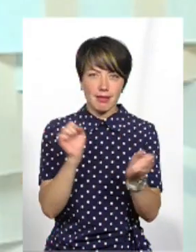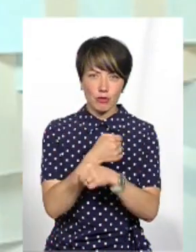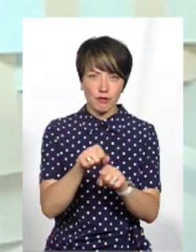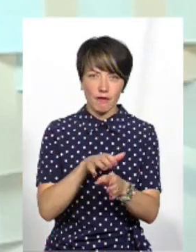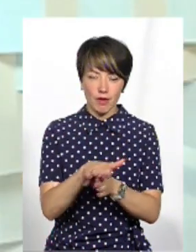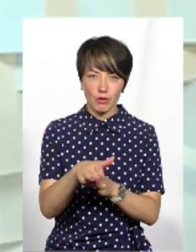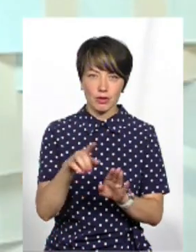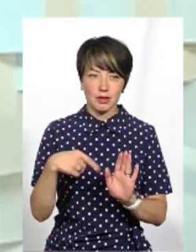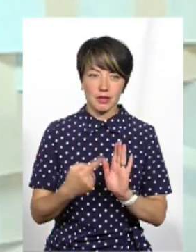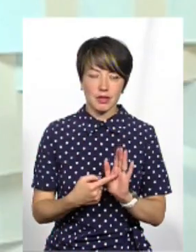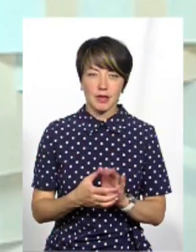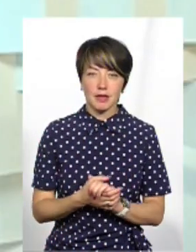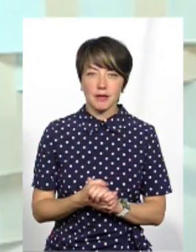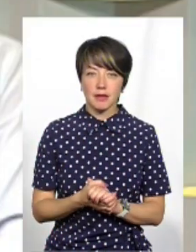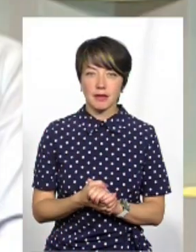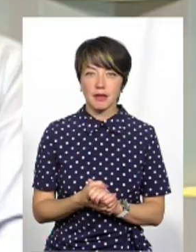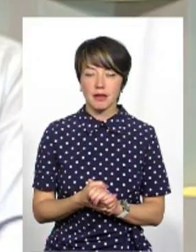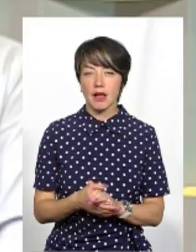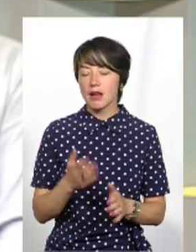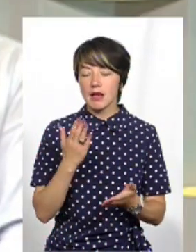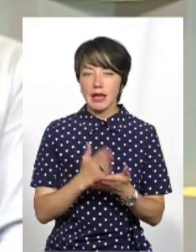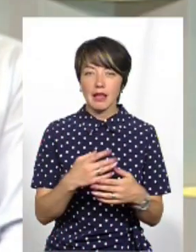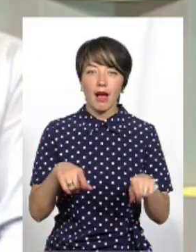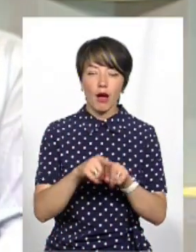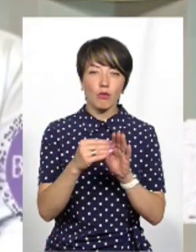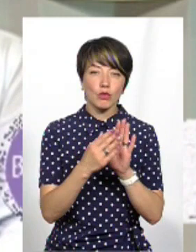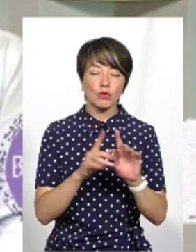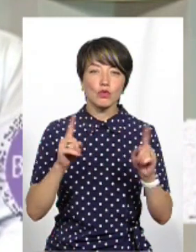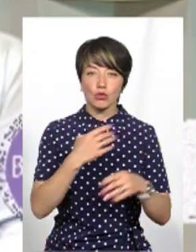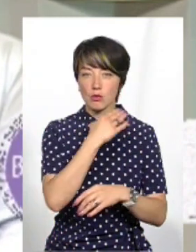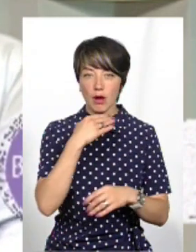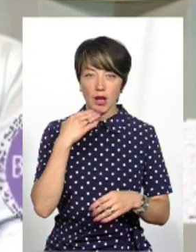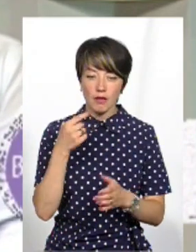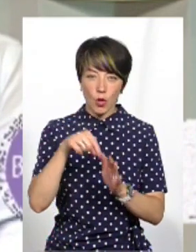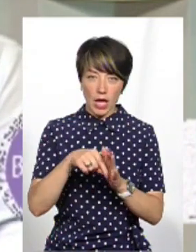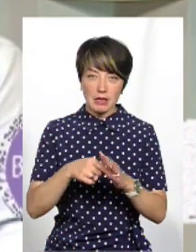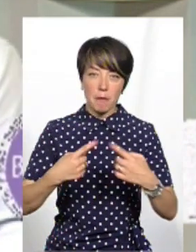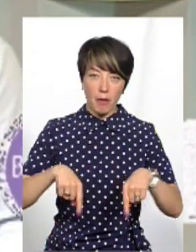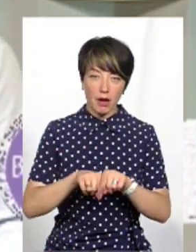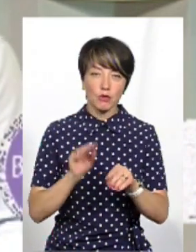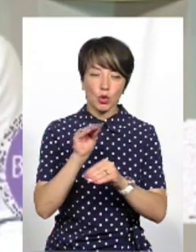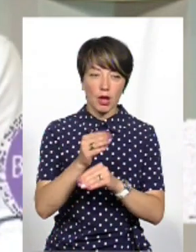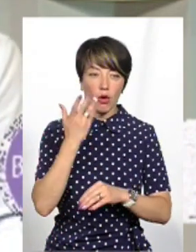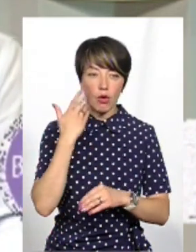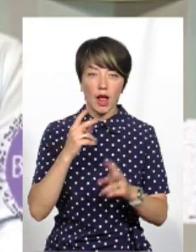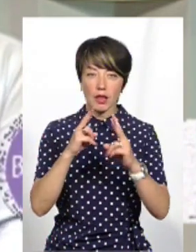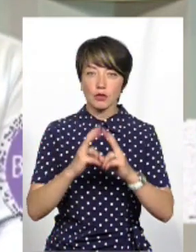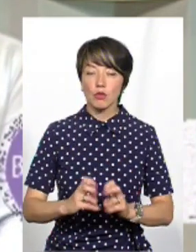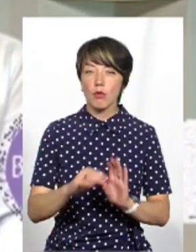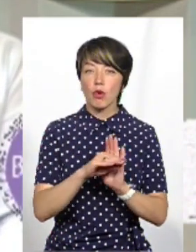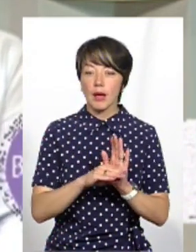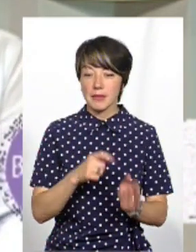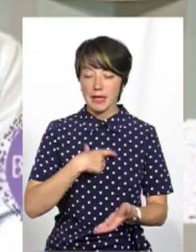виконання? Нереальних для виконання пунктів є дуже багато, насправді. Я в контексті партії можу ще додати, коли аналізуєш